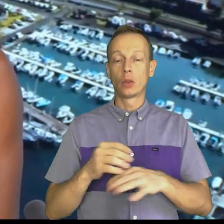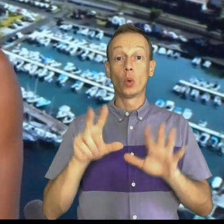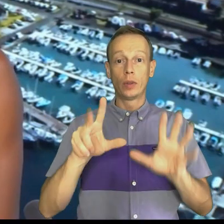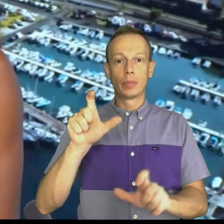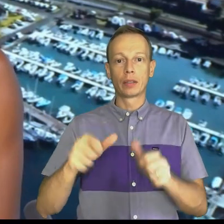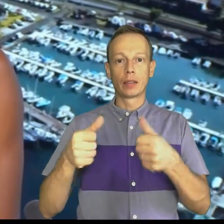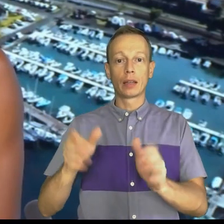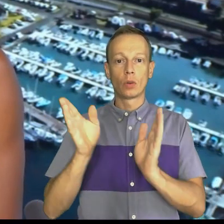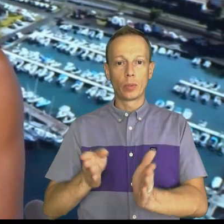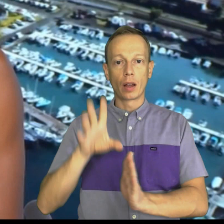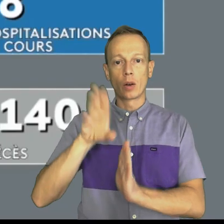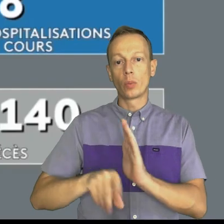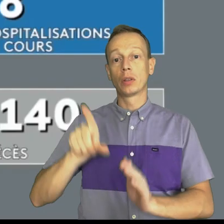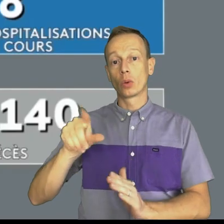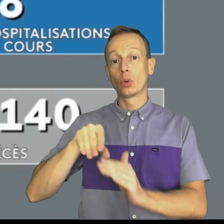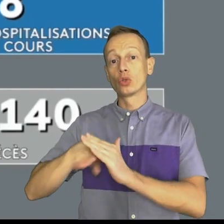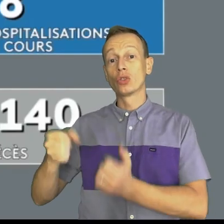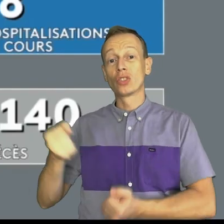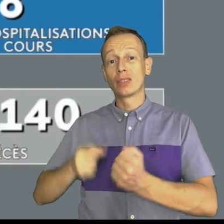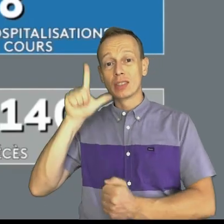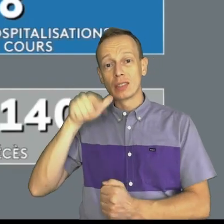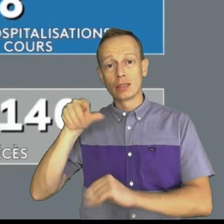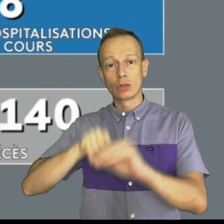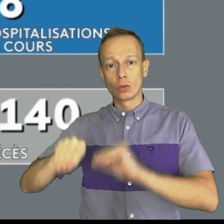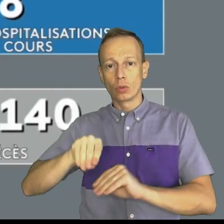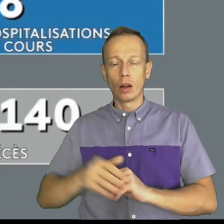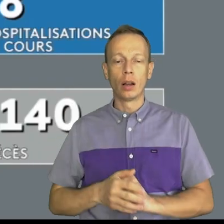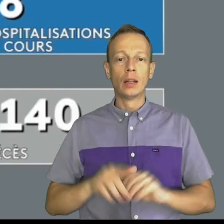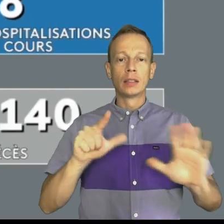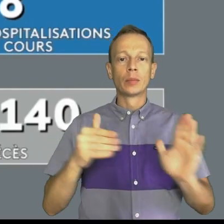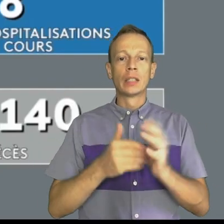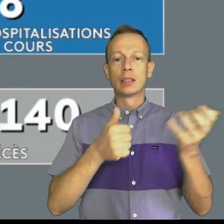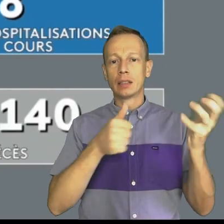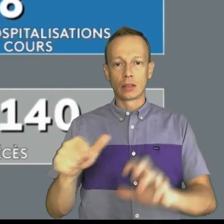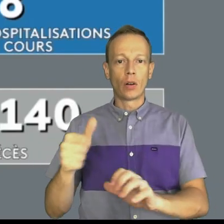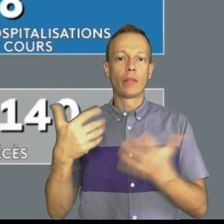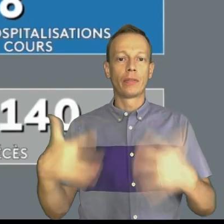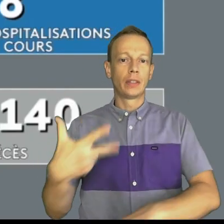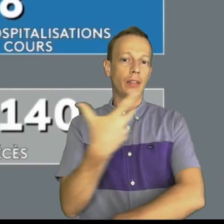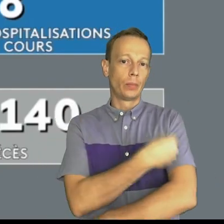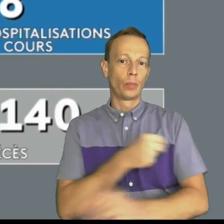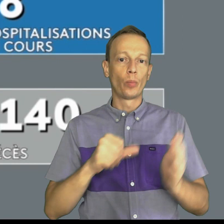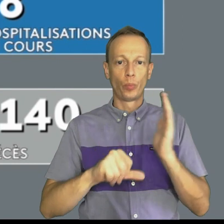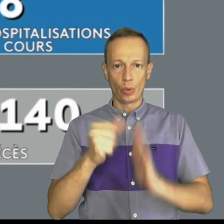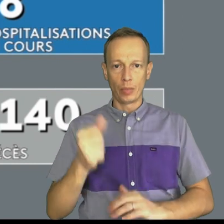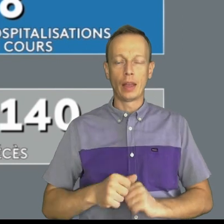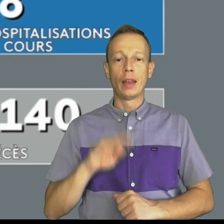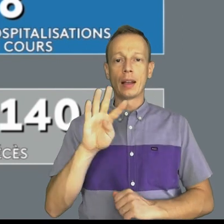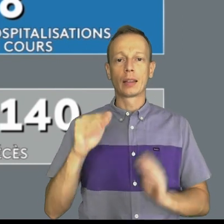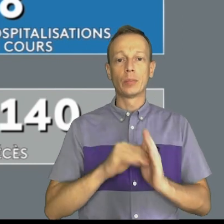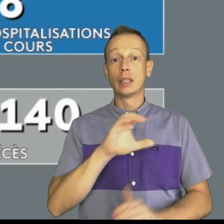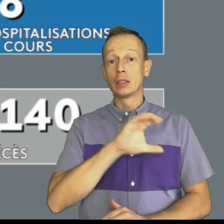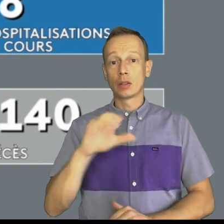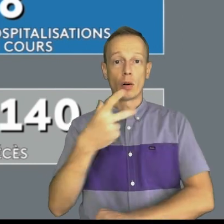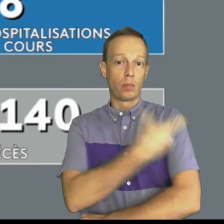cas nouveaux, 8 hospitalisations dont 2 en réanimation. Près de 7600 personnes ont reçu leur première injection de